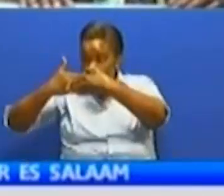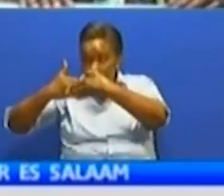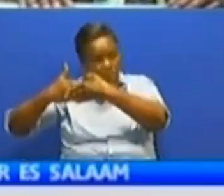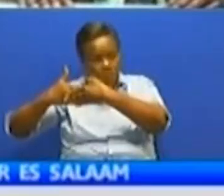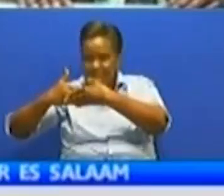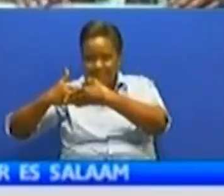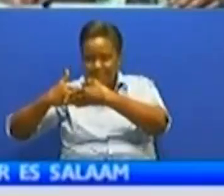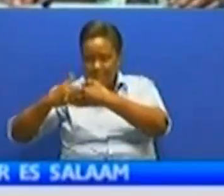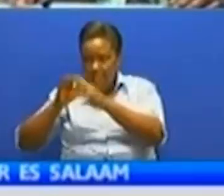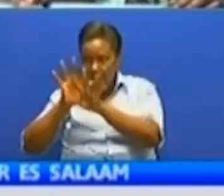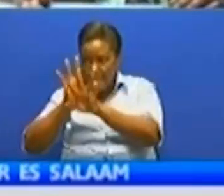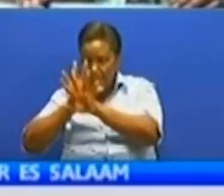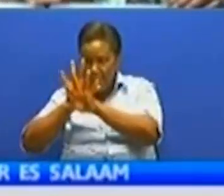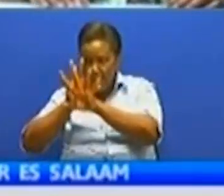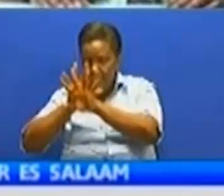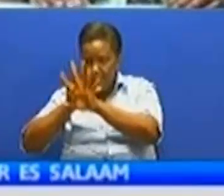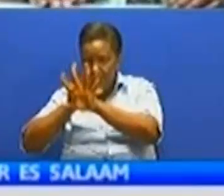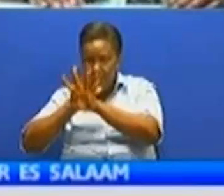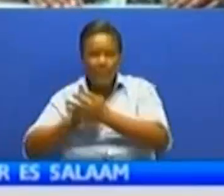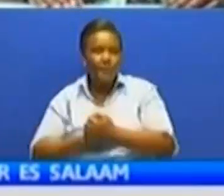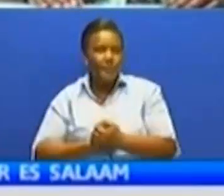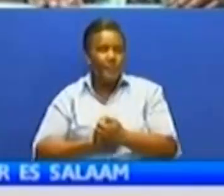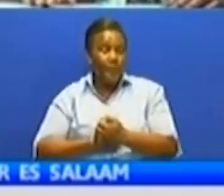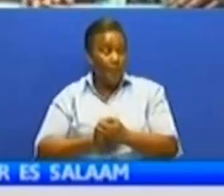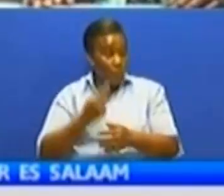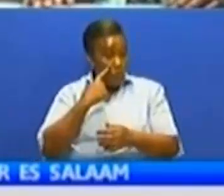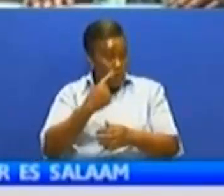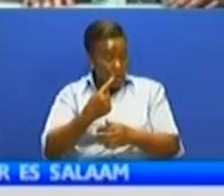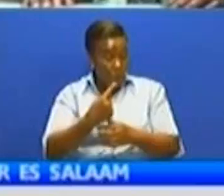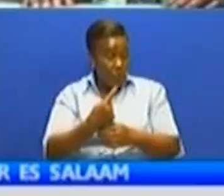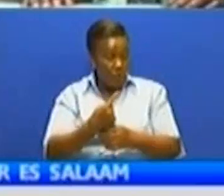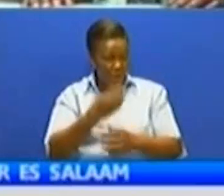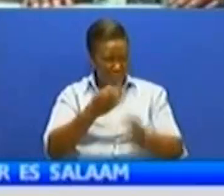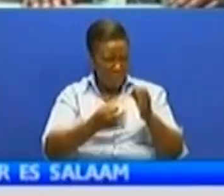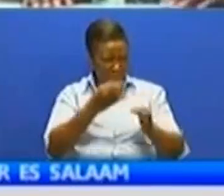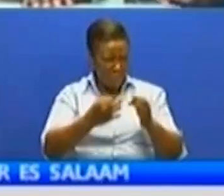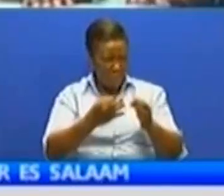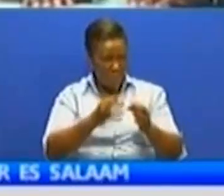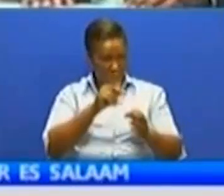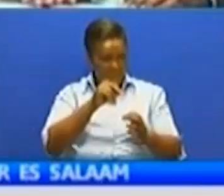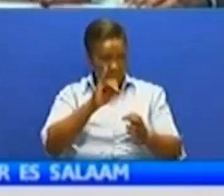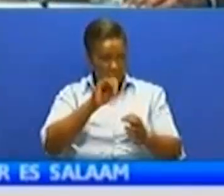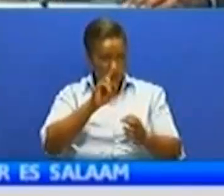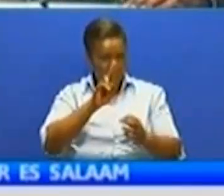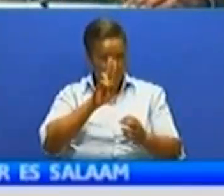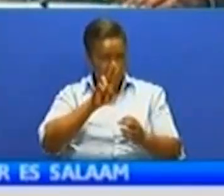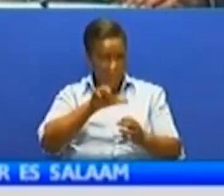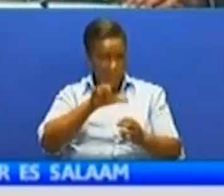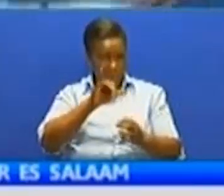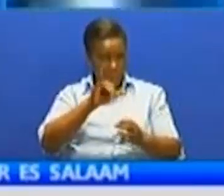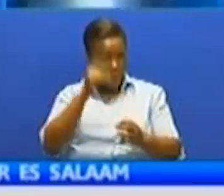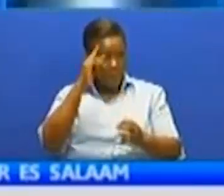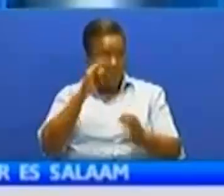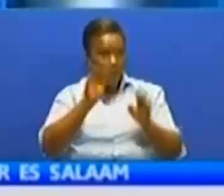ile kivuli kamili. Mm. mwanga haupia hauingii kabisa. Kwa hiyo kama laiti kungekuwa na